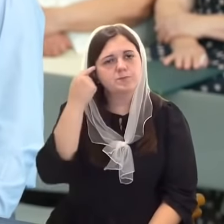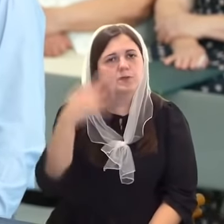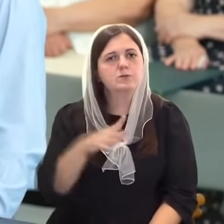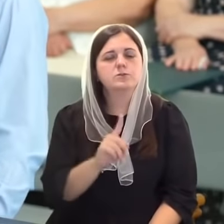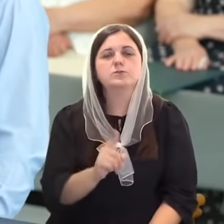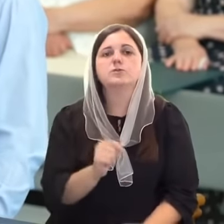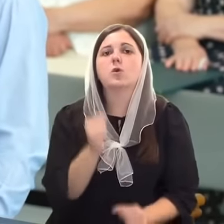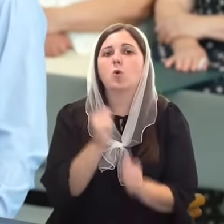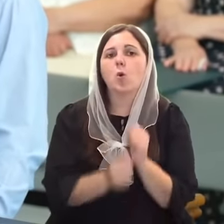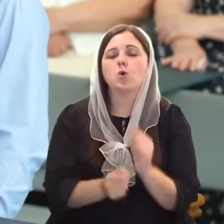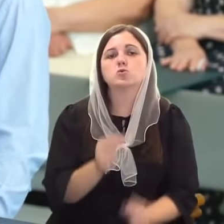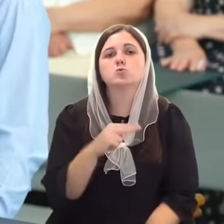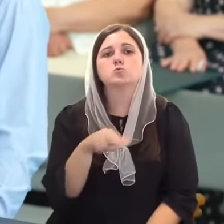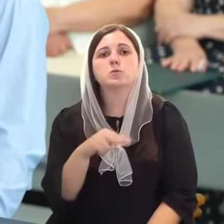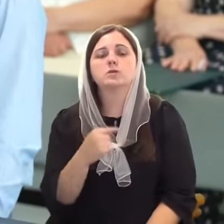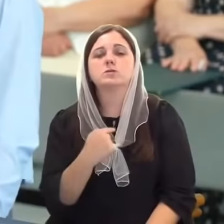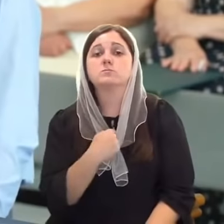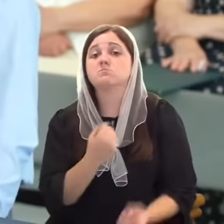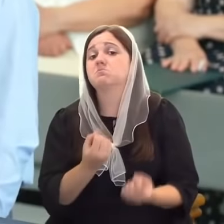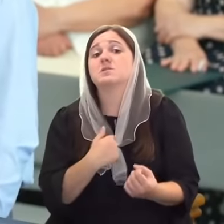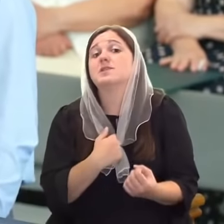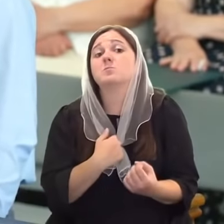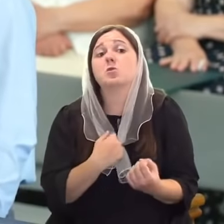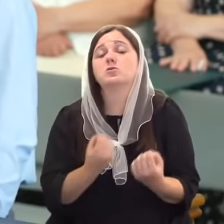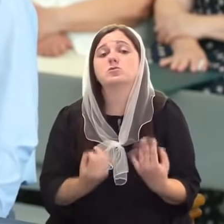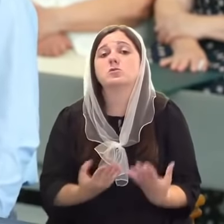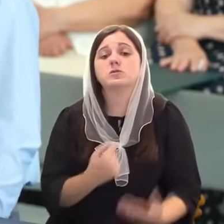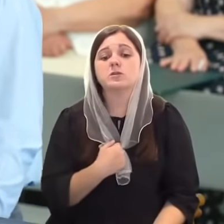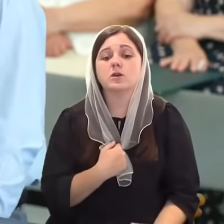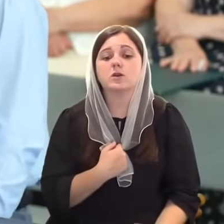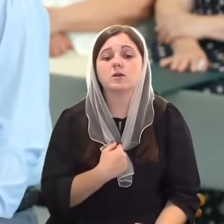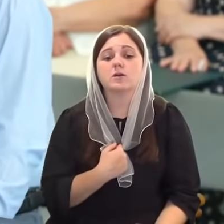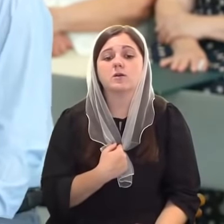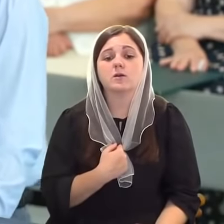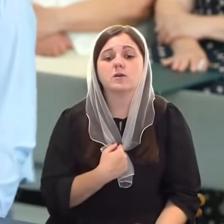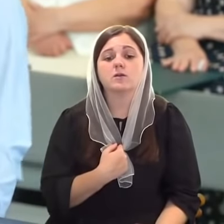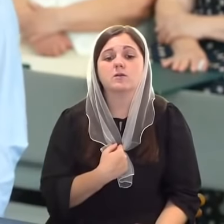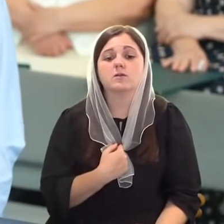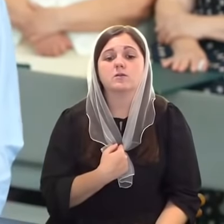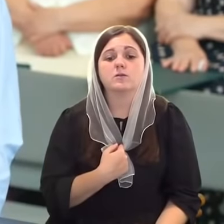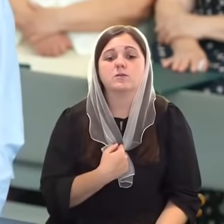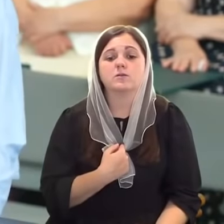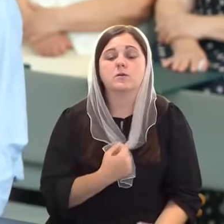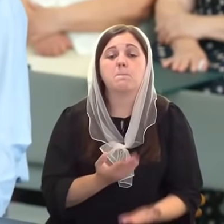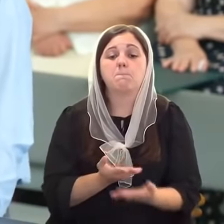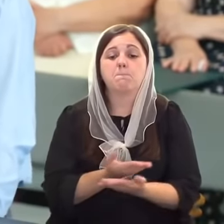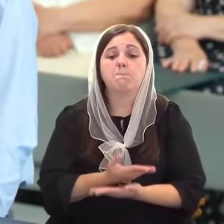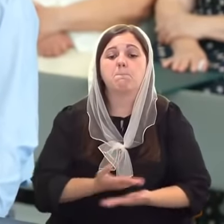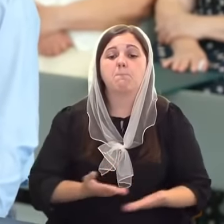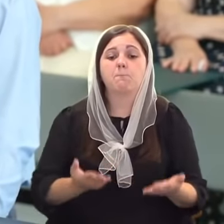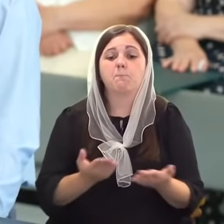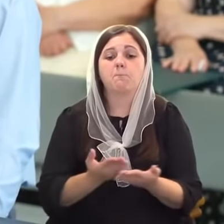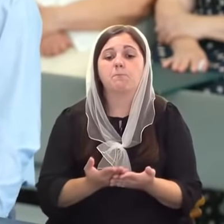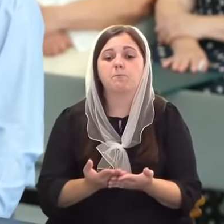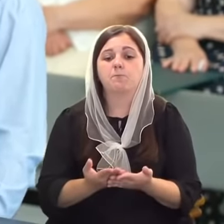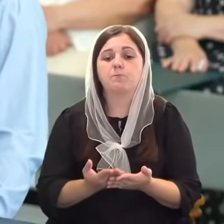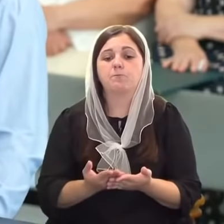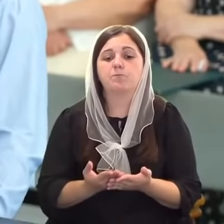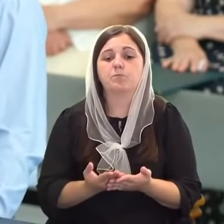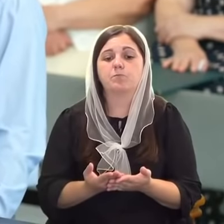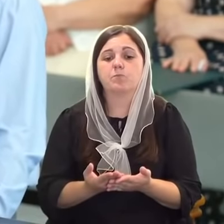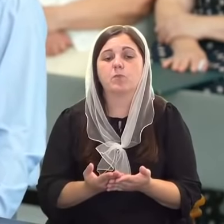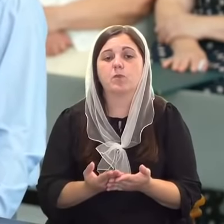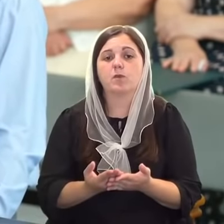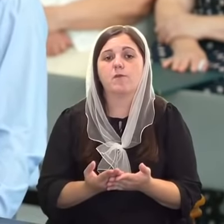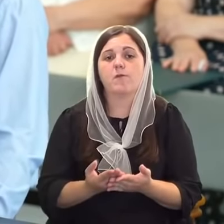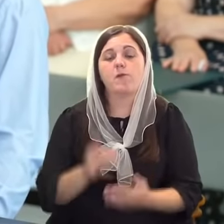каждую пятницу, не только я сейчас говорю немножко о себе, но не только я это делал, мы сидели на